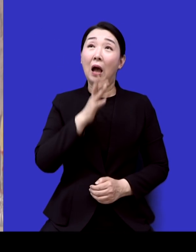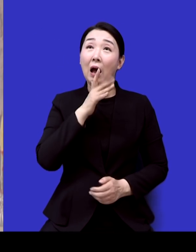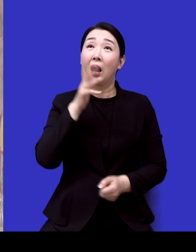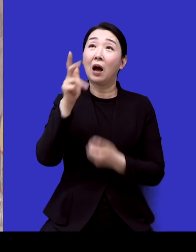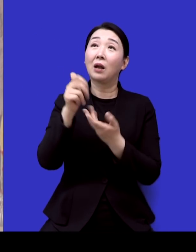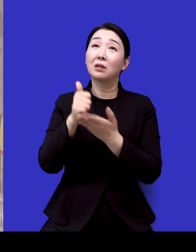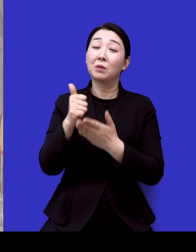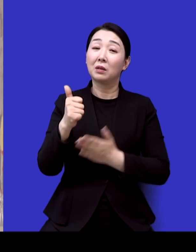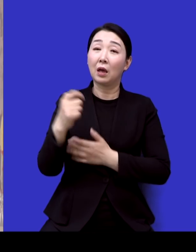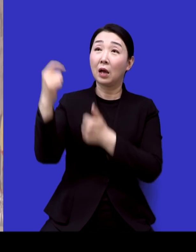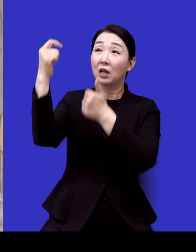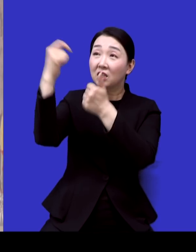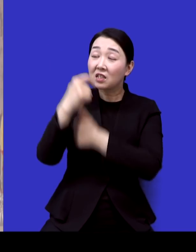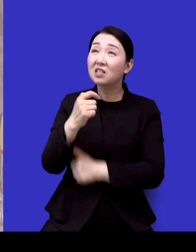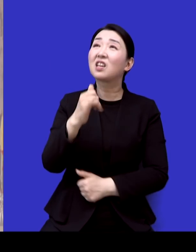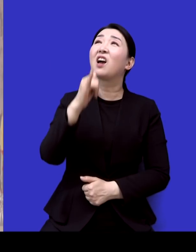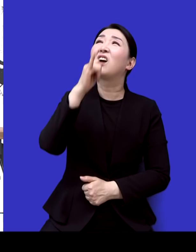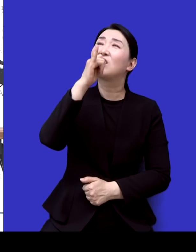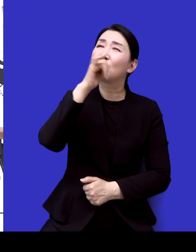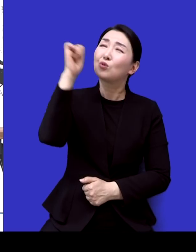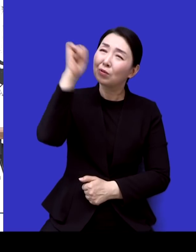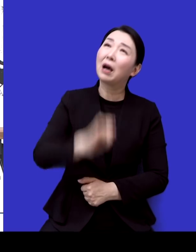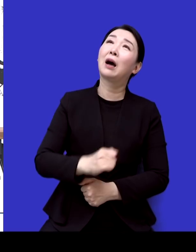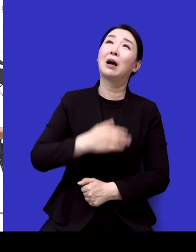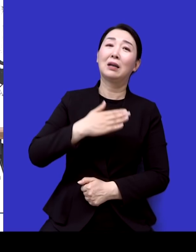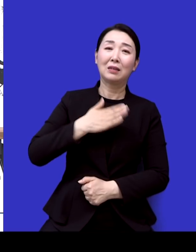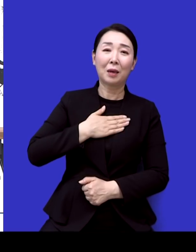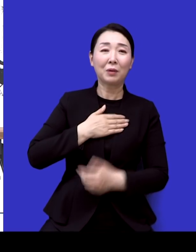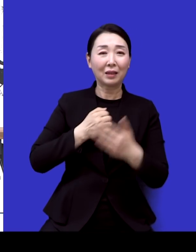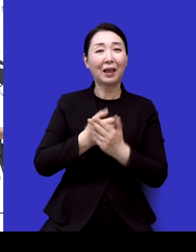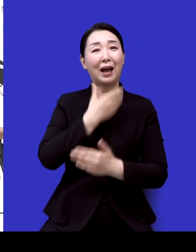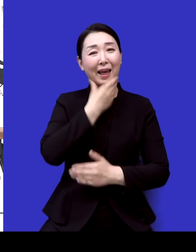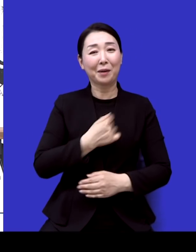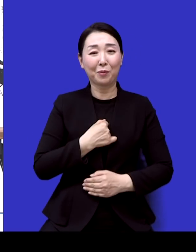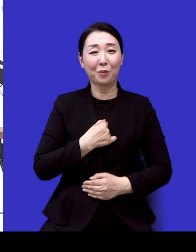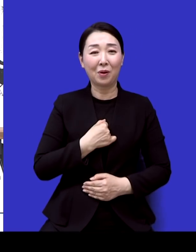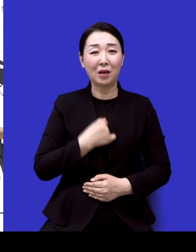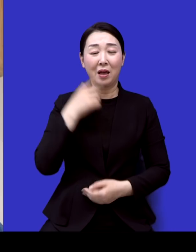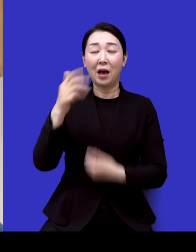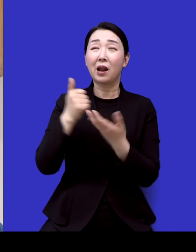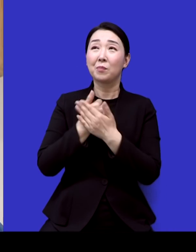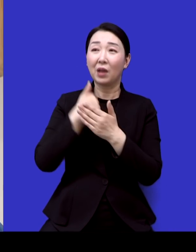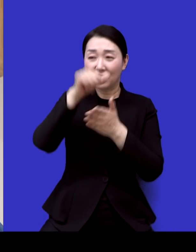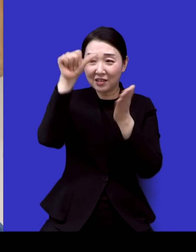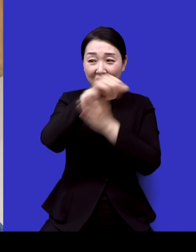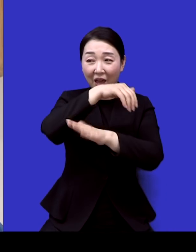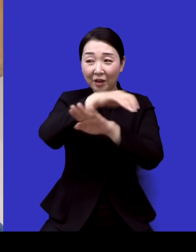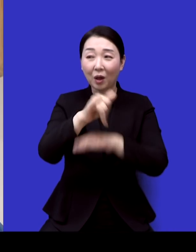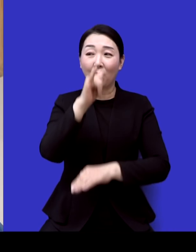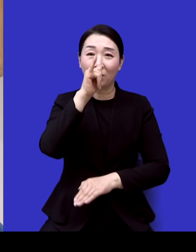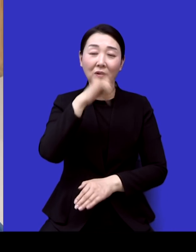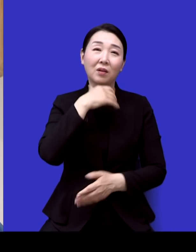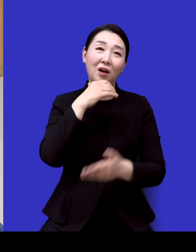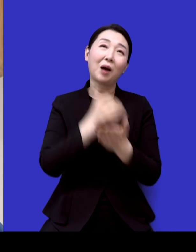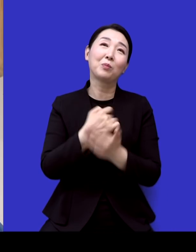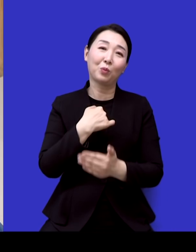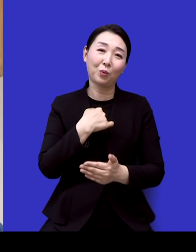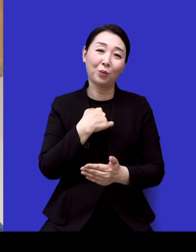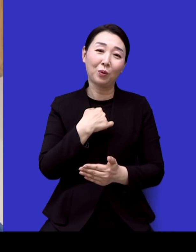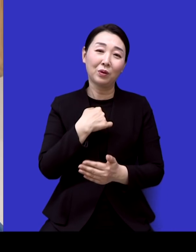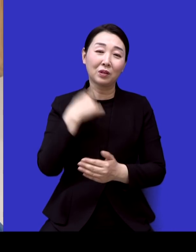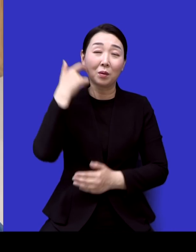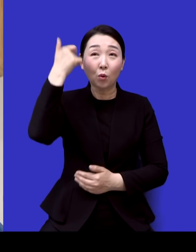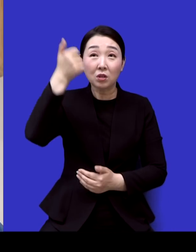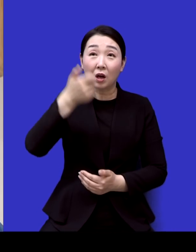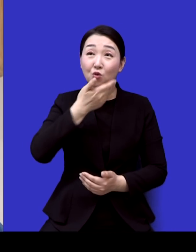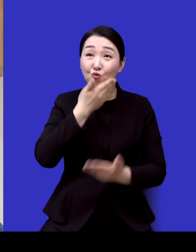하나님이 내게 시킬 게 뭐가 있다니. 하나님이 내 인생에 계획이 있다니 이게 너무 감격스러운 거예요. 그래서 목사가